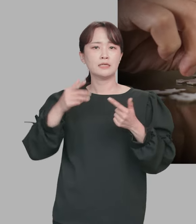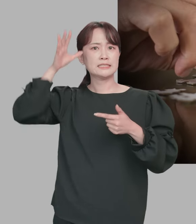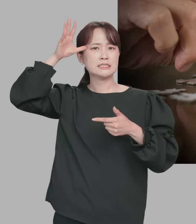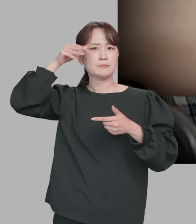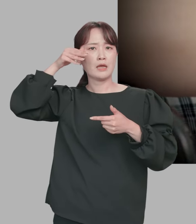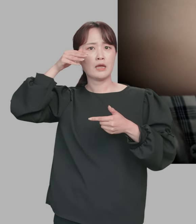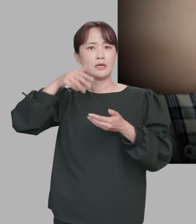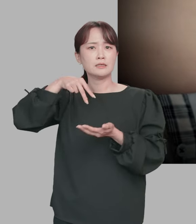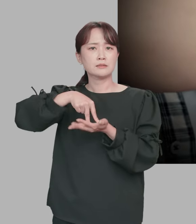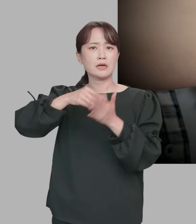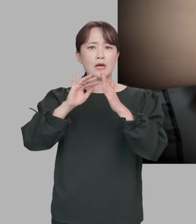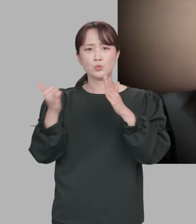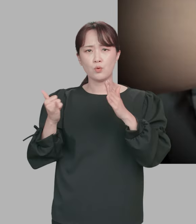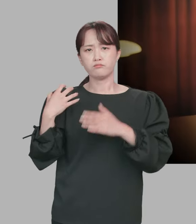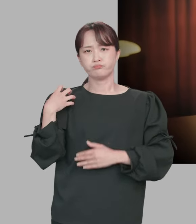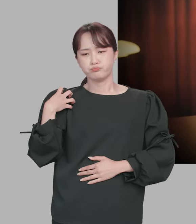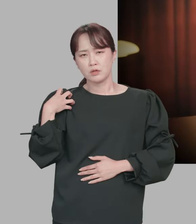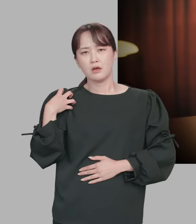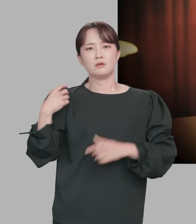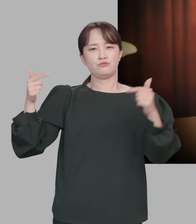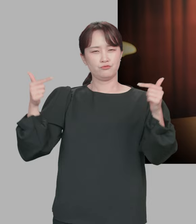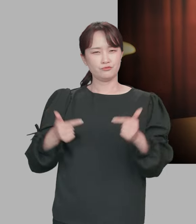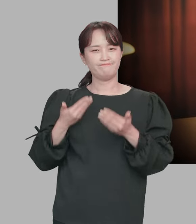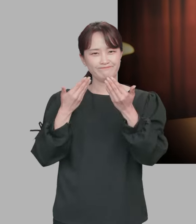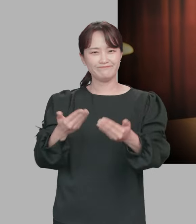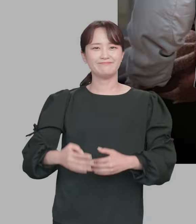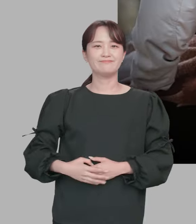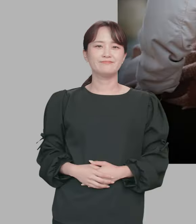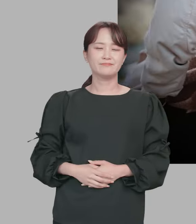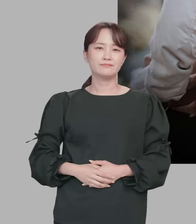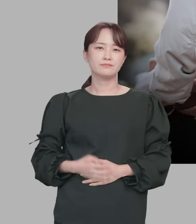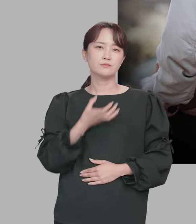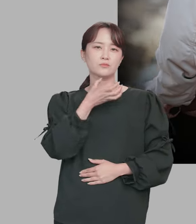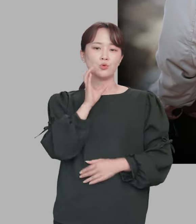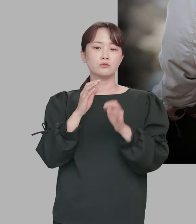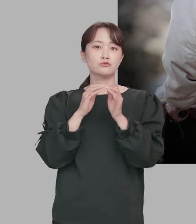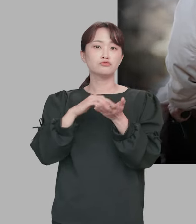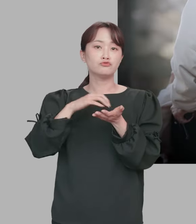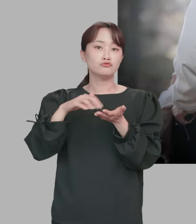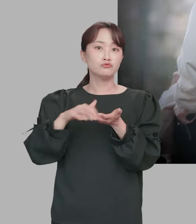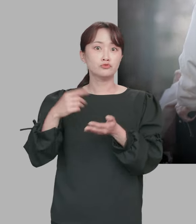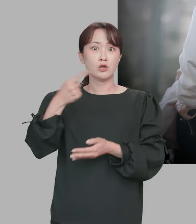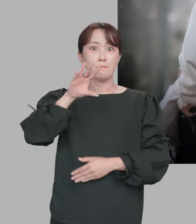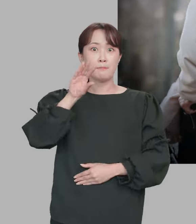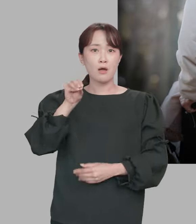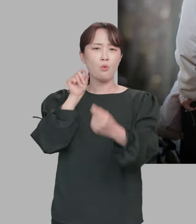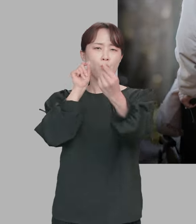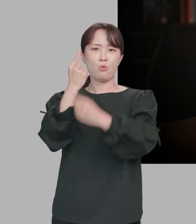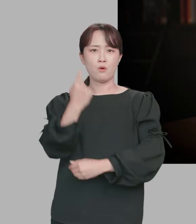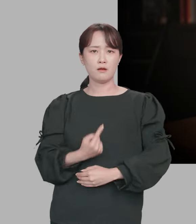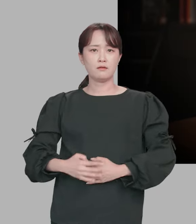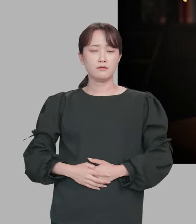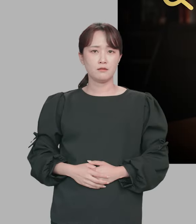그 가족들의 두려움과 부담감을 덜어드릴 예정이라고 합니다. 노인 인구 1000만 시대가 이제 몇 개월 안 남은